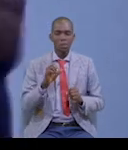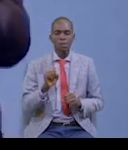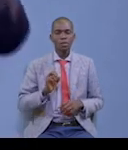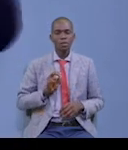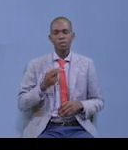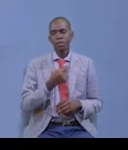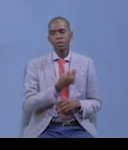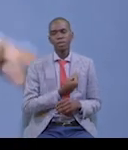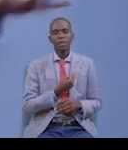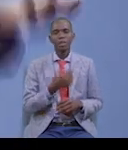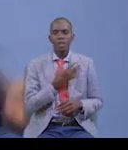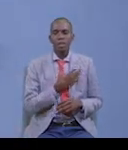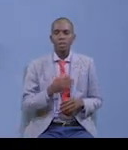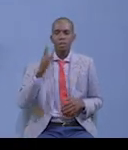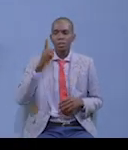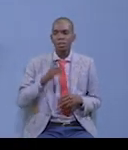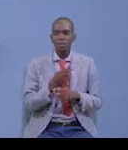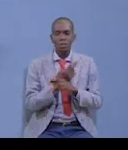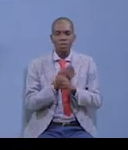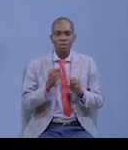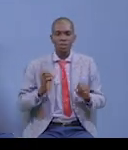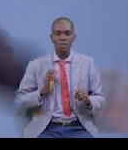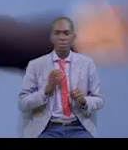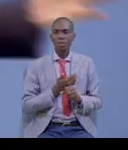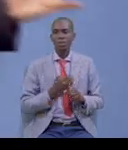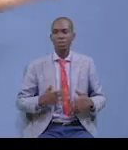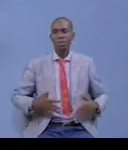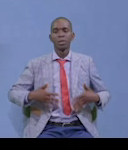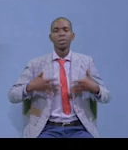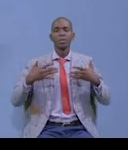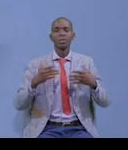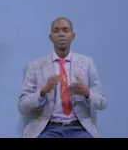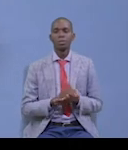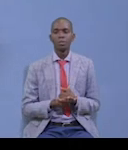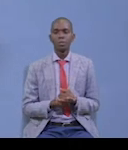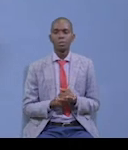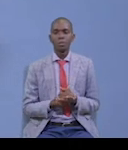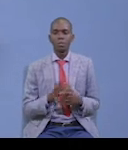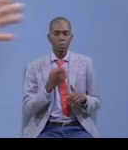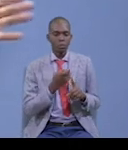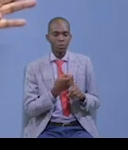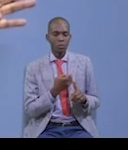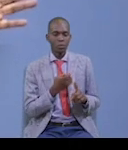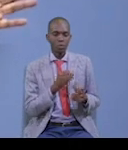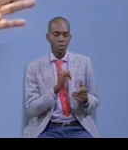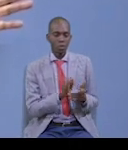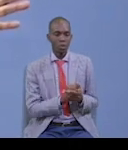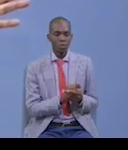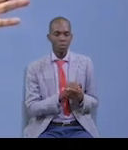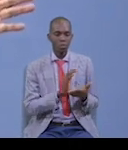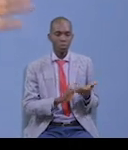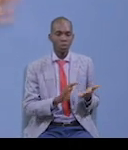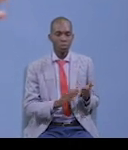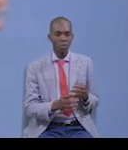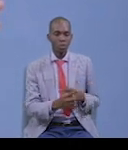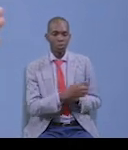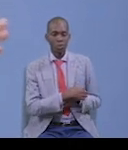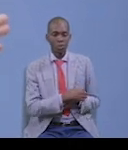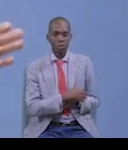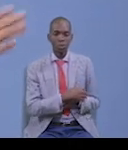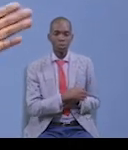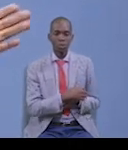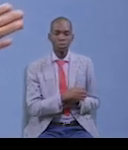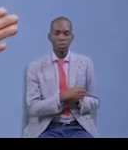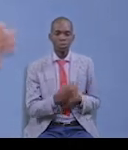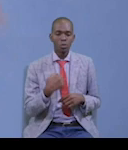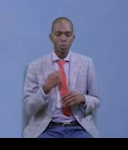మనల్ని రక్షించారు. He redeems our lives. ఆయన మన జీవితాలను విమోచించారు. From that pardoning day, ఆ క్షమాపణ దినం మొదలుకొని we